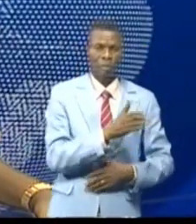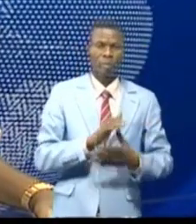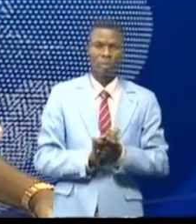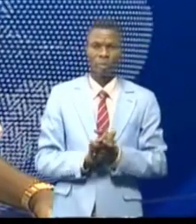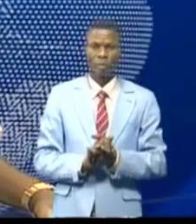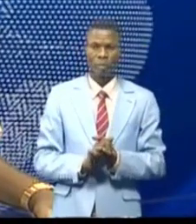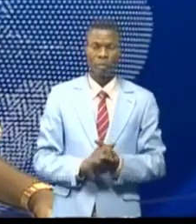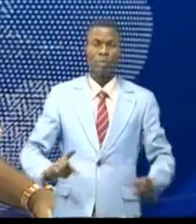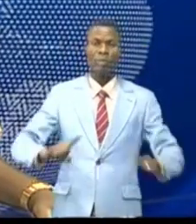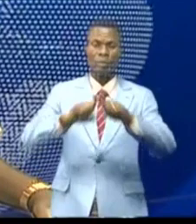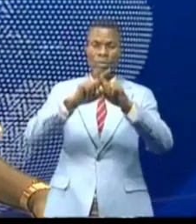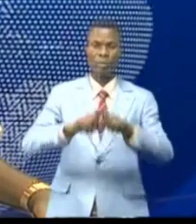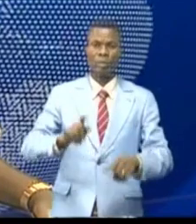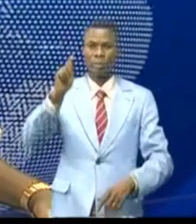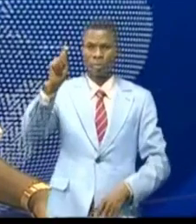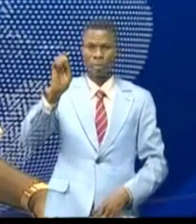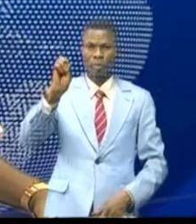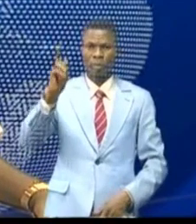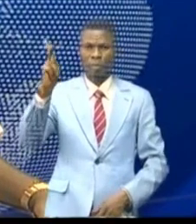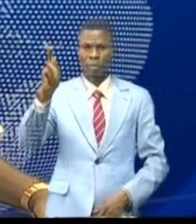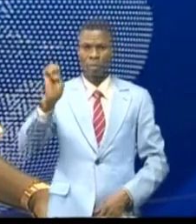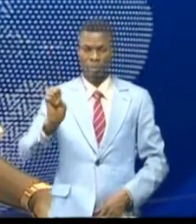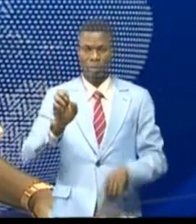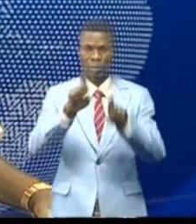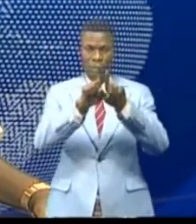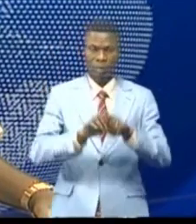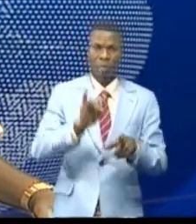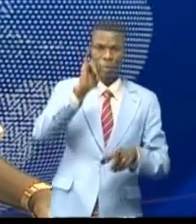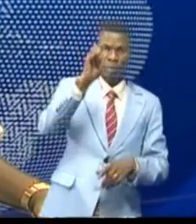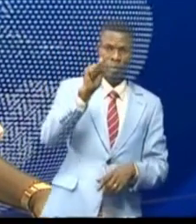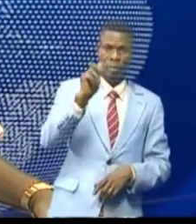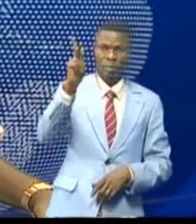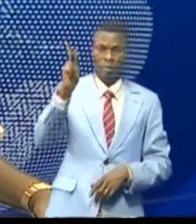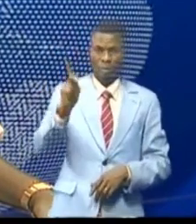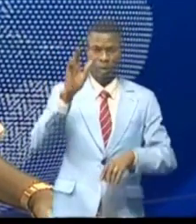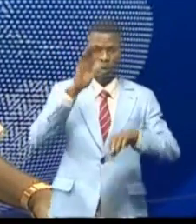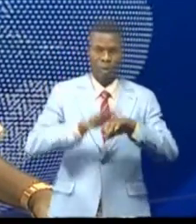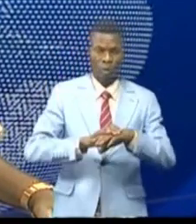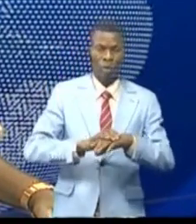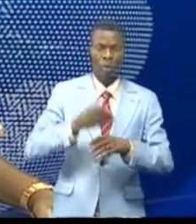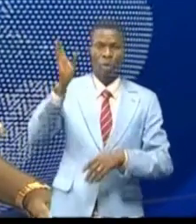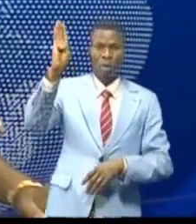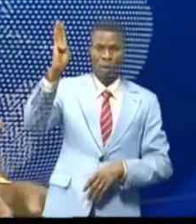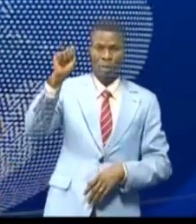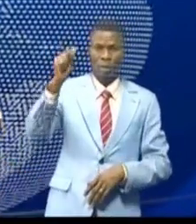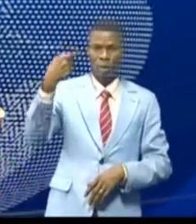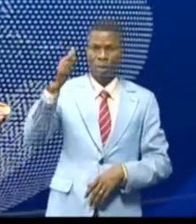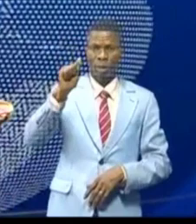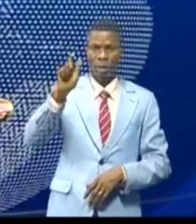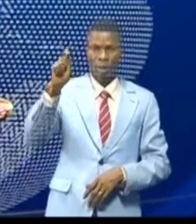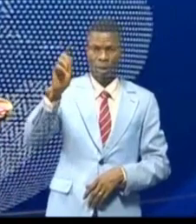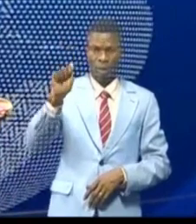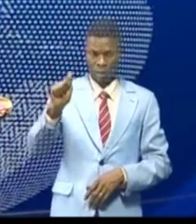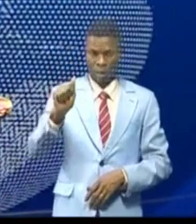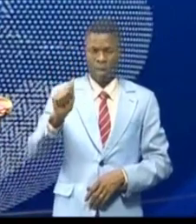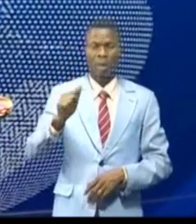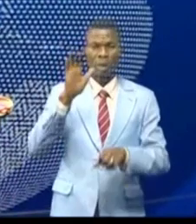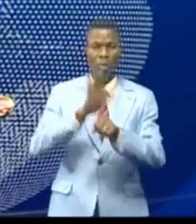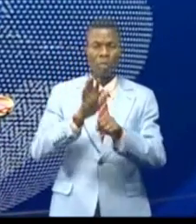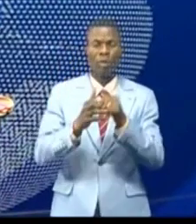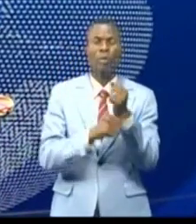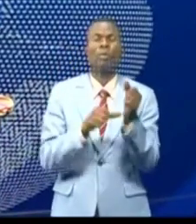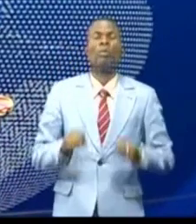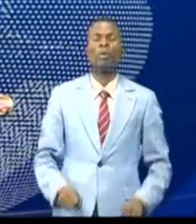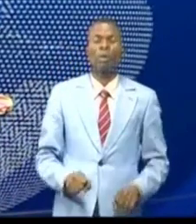Les conflits de Keyaka avancent déjà vers le territoire des Bagata. On enregistre des morts. Les notables de ce coin appellent